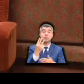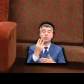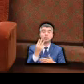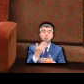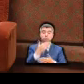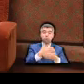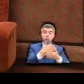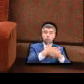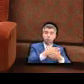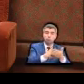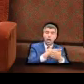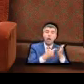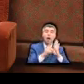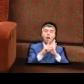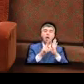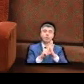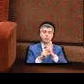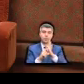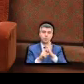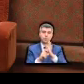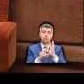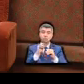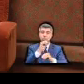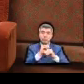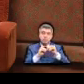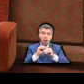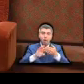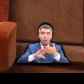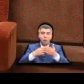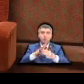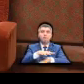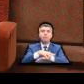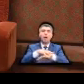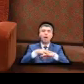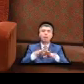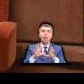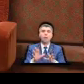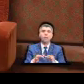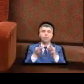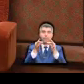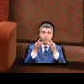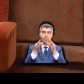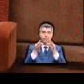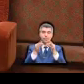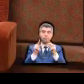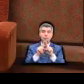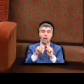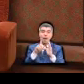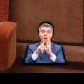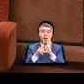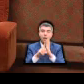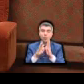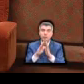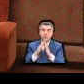العدة القانونية ديال القانون التنظيمي للجهة، لأن الدستور ديال المملكة اختار أن الجهة هي الإطار الأمثل لا التركيز